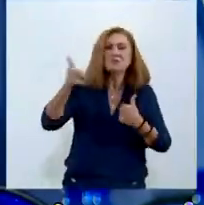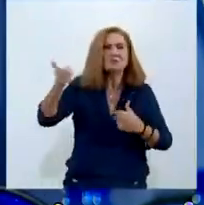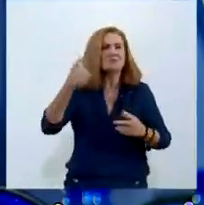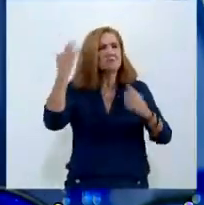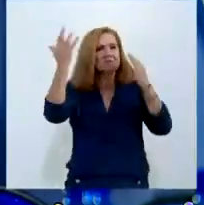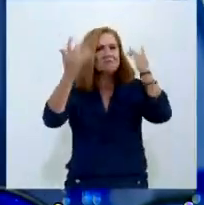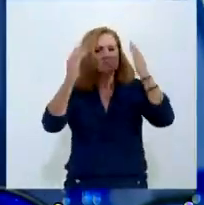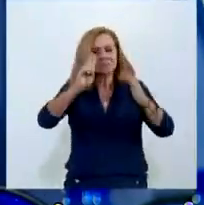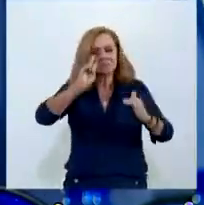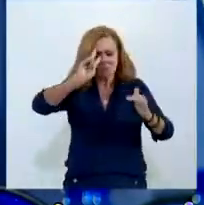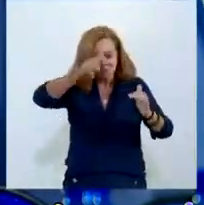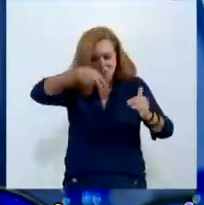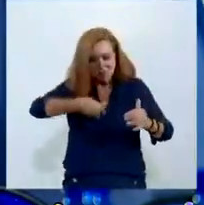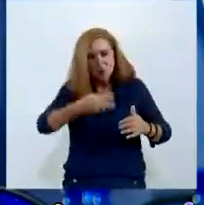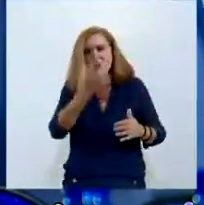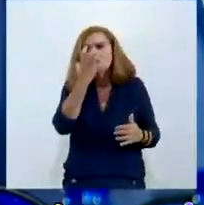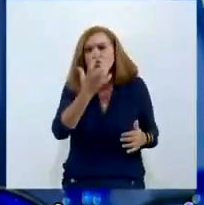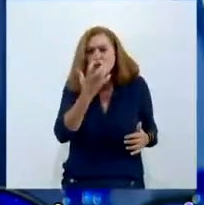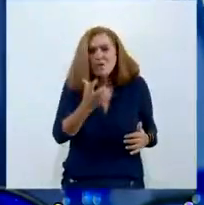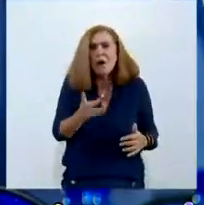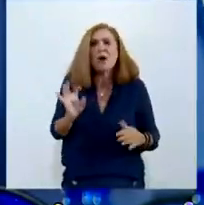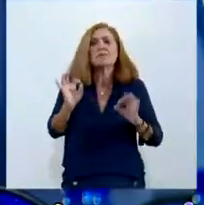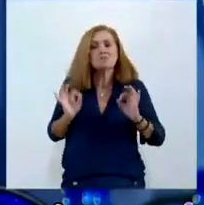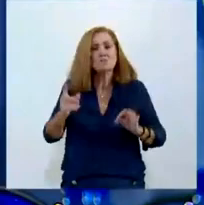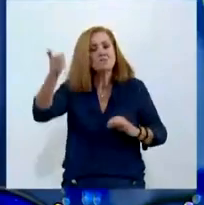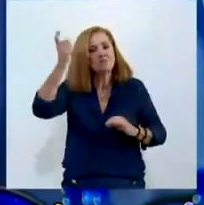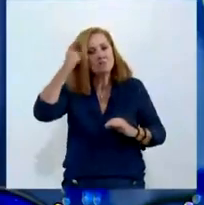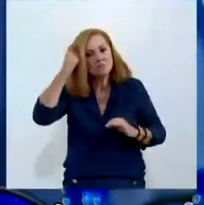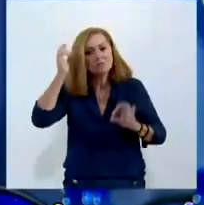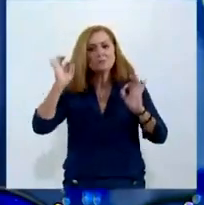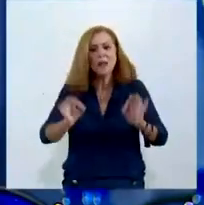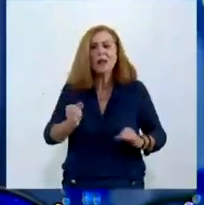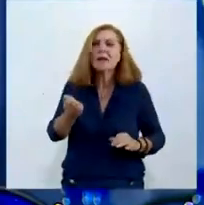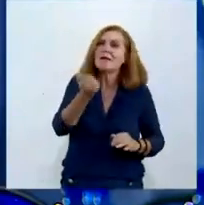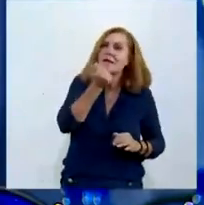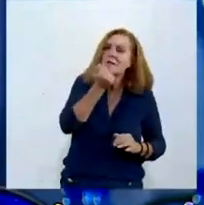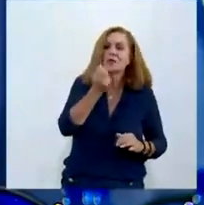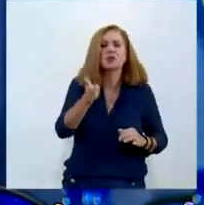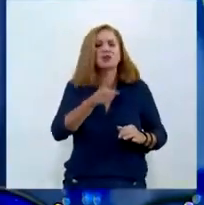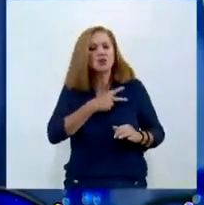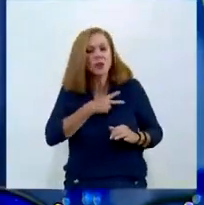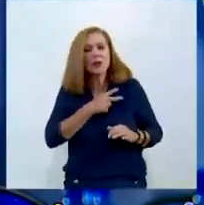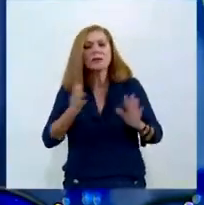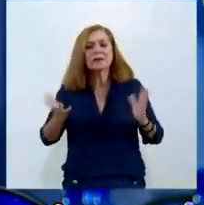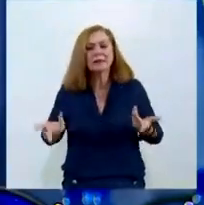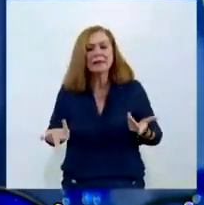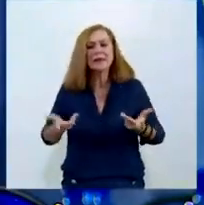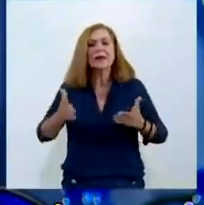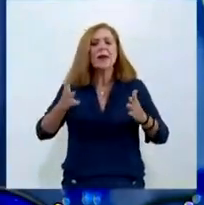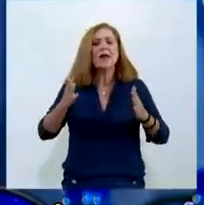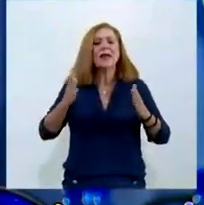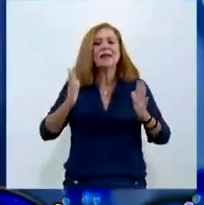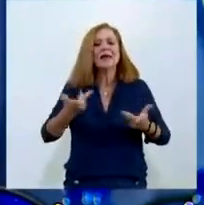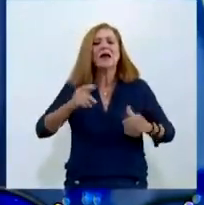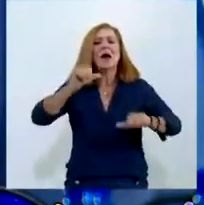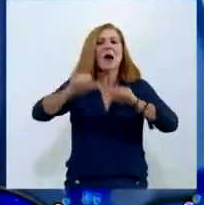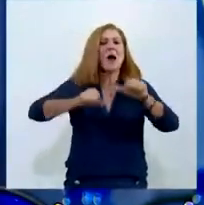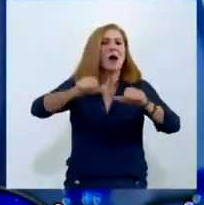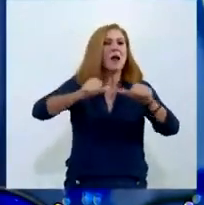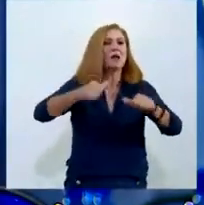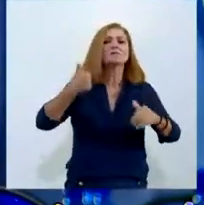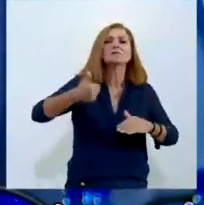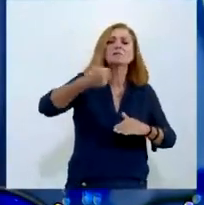απολογισμό και είναι αρνητικό στο σύνολό του ή, εν πάση περιπτώσει, εν μέρη, ποιες αλλαγές συγκεκριμένες θα κάνετε στο επιτελικό